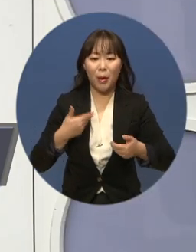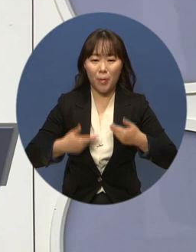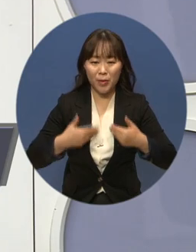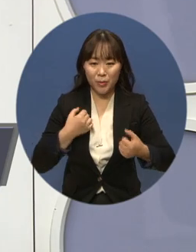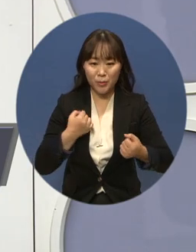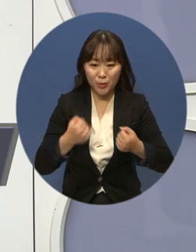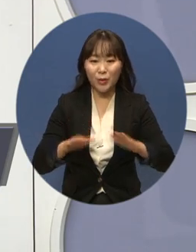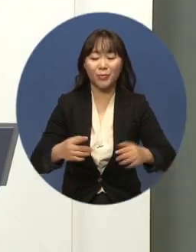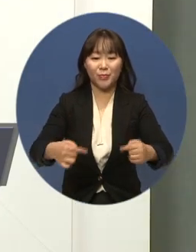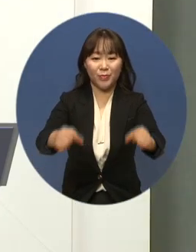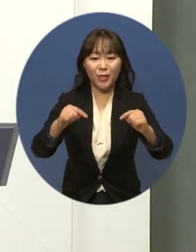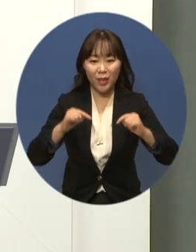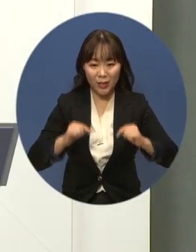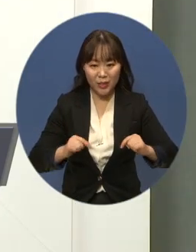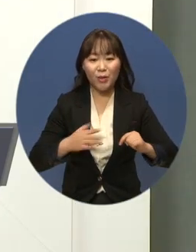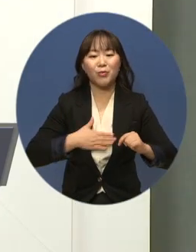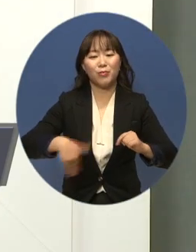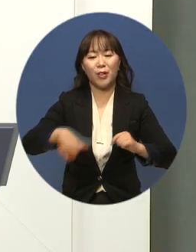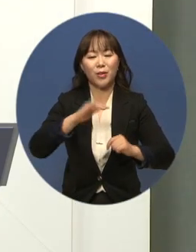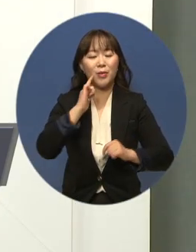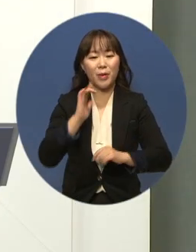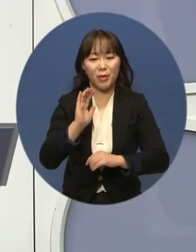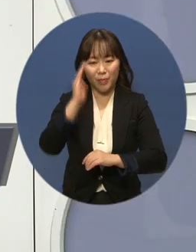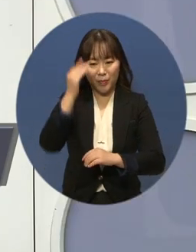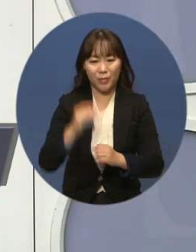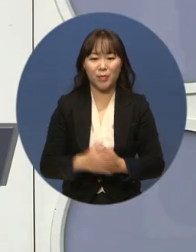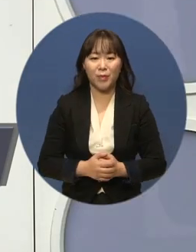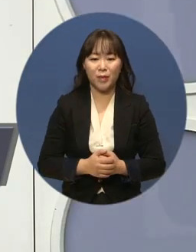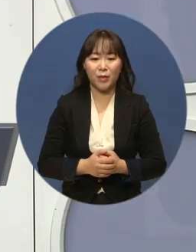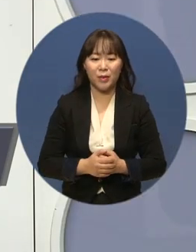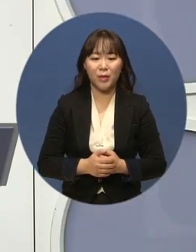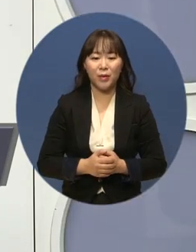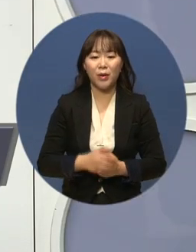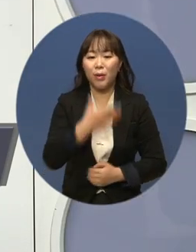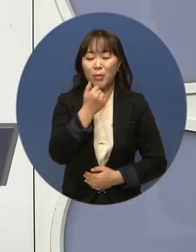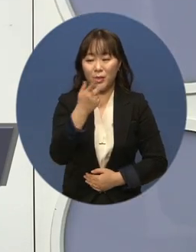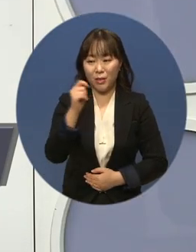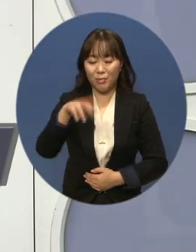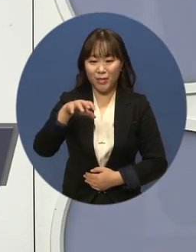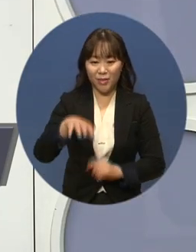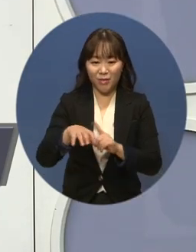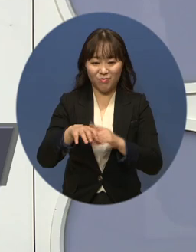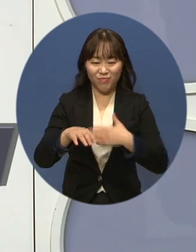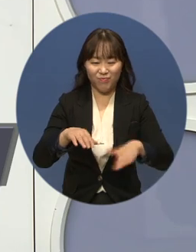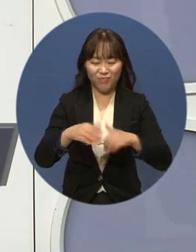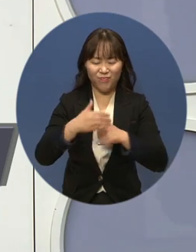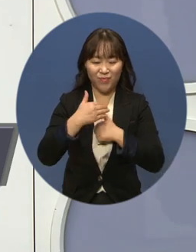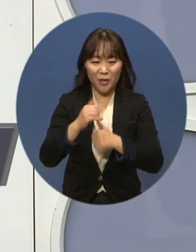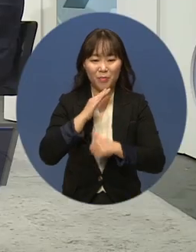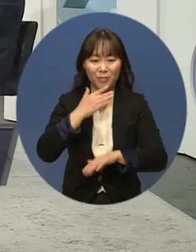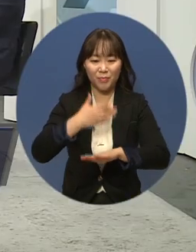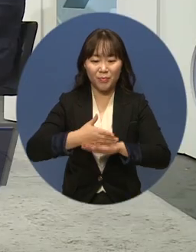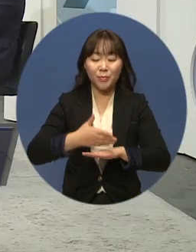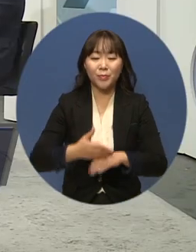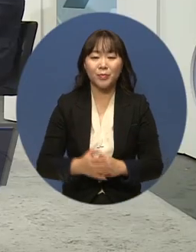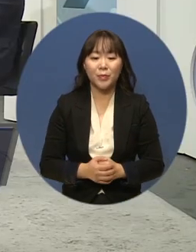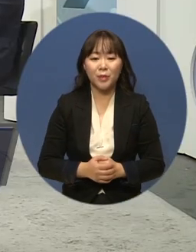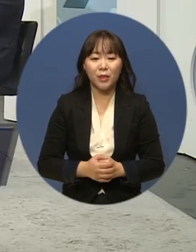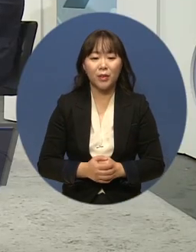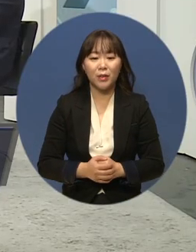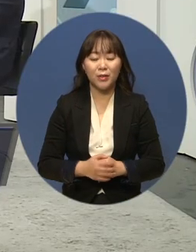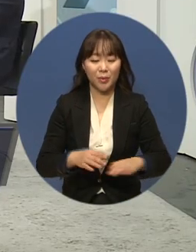일정에 나와주셔서 저희로서는 큰 영광입니다. 복지TV에서 불러주셔서 고맙습니다. 예, 이게 모처럼